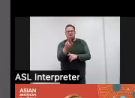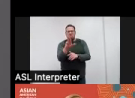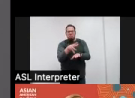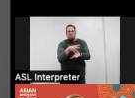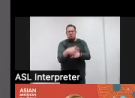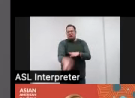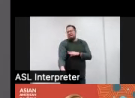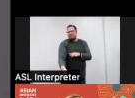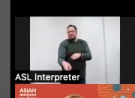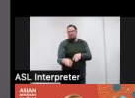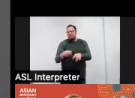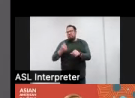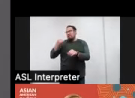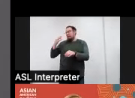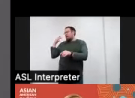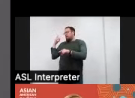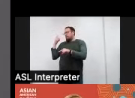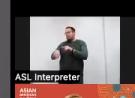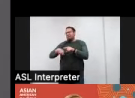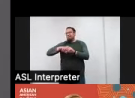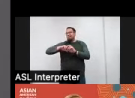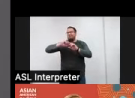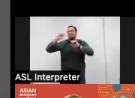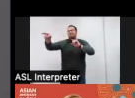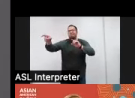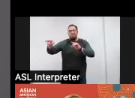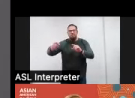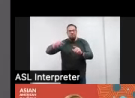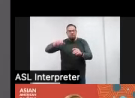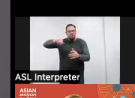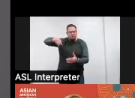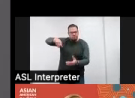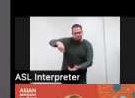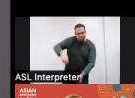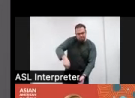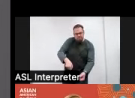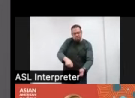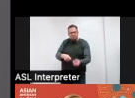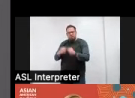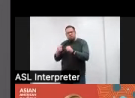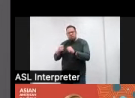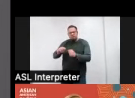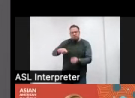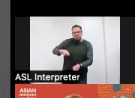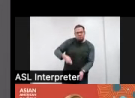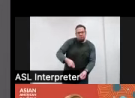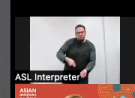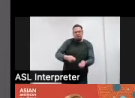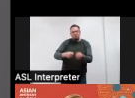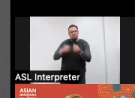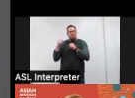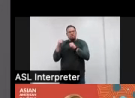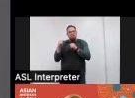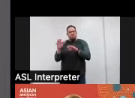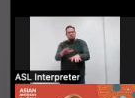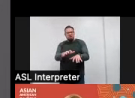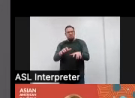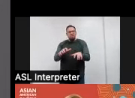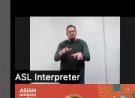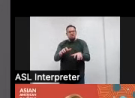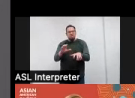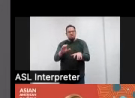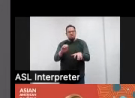الناس كانوا يعيشون هنا؟ So they dug up the coral and cemented the